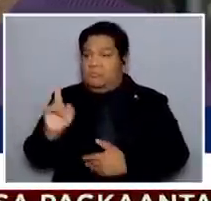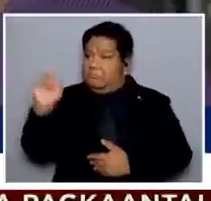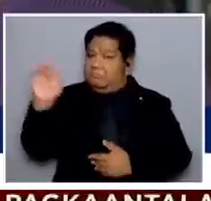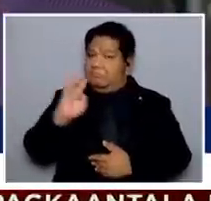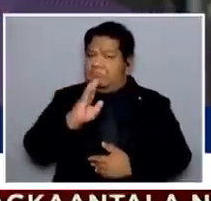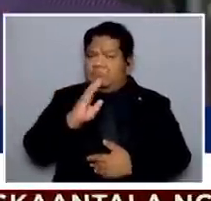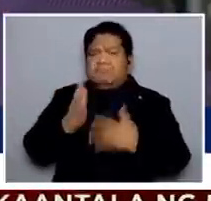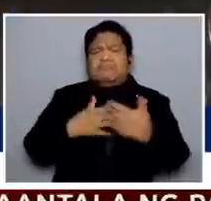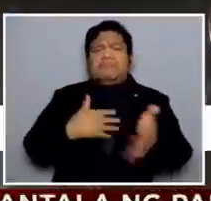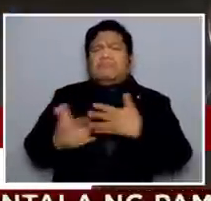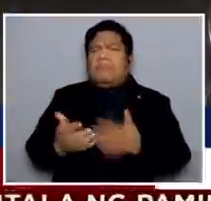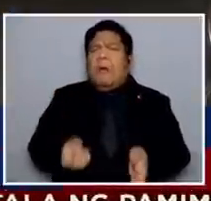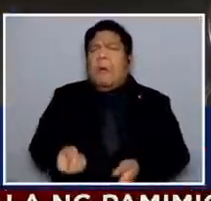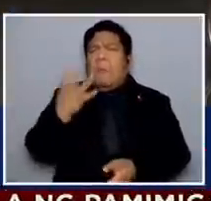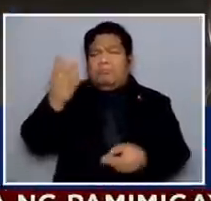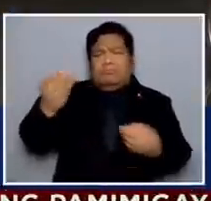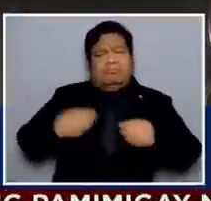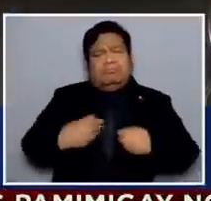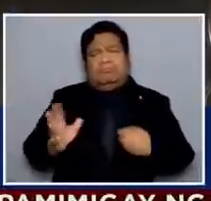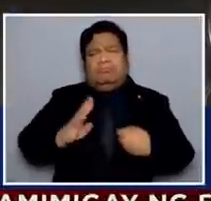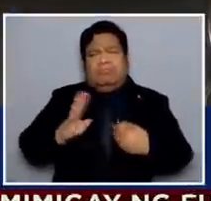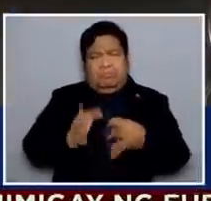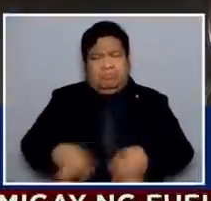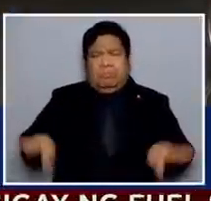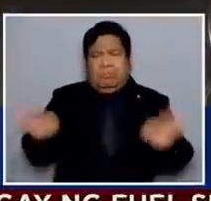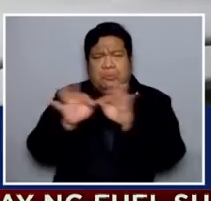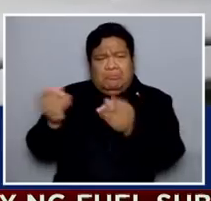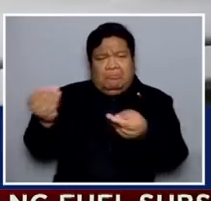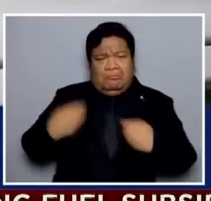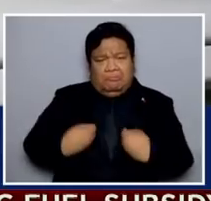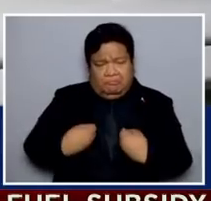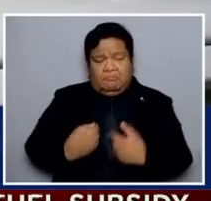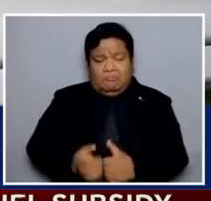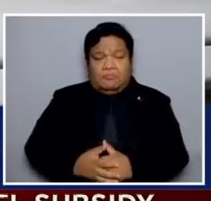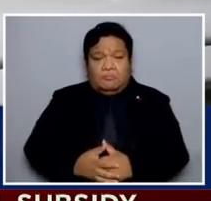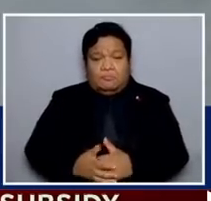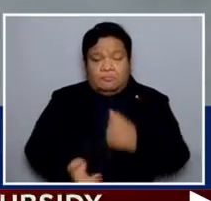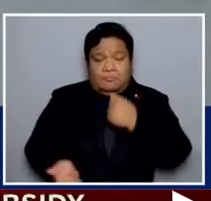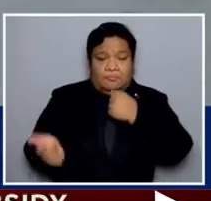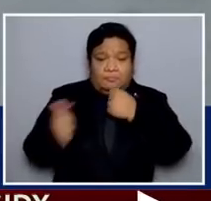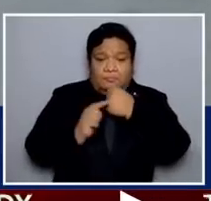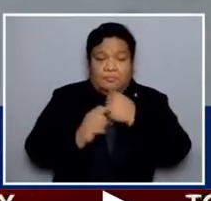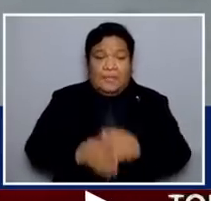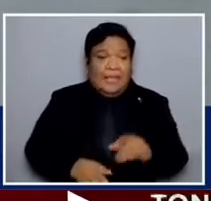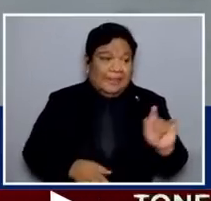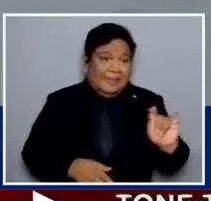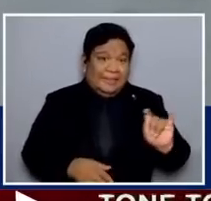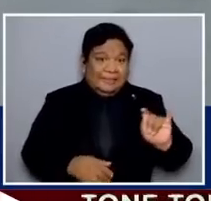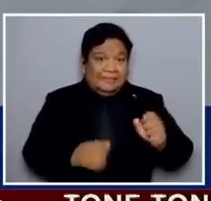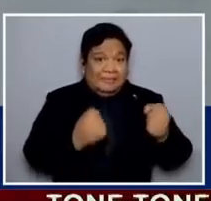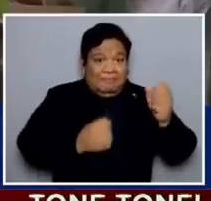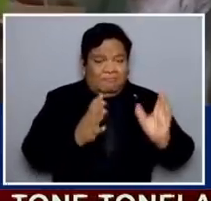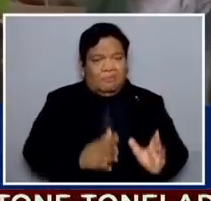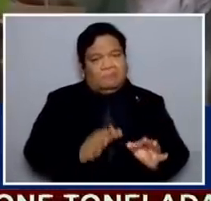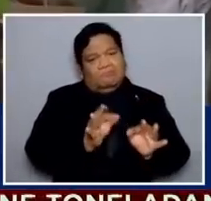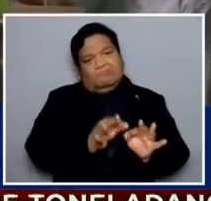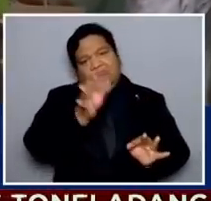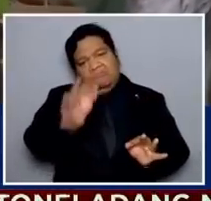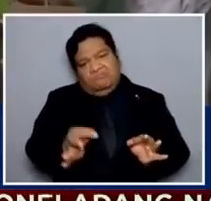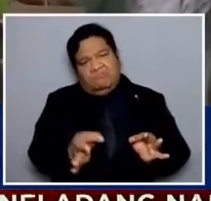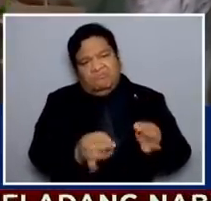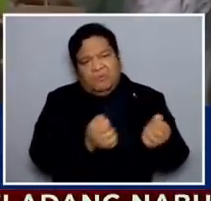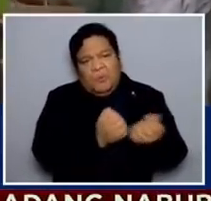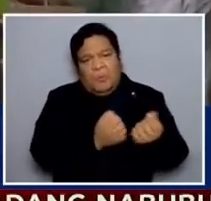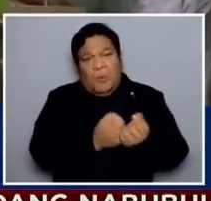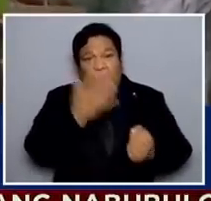Basta mabigyan kami. Naantala rin ang ayuda ng mga taxi drivers dahil sa disbursement ban ng COMELEC. Kaya